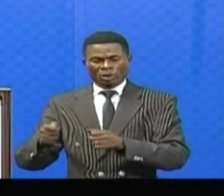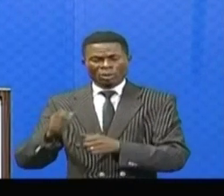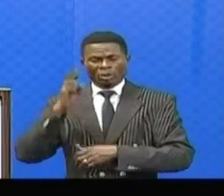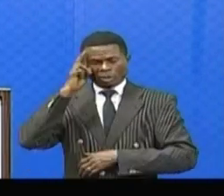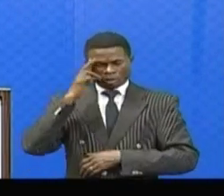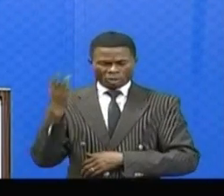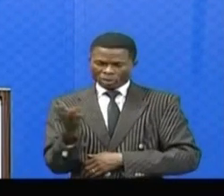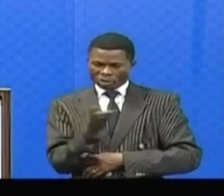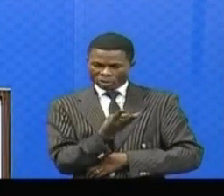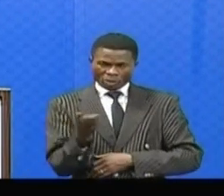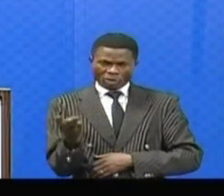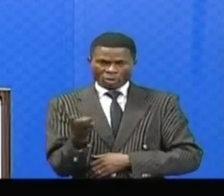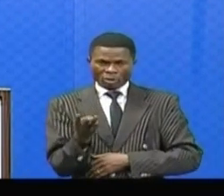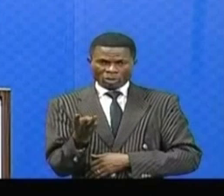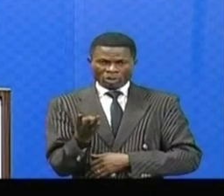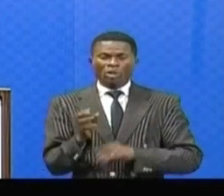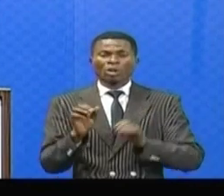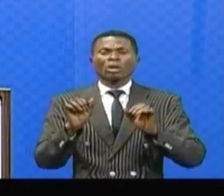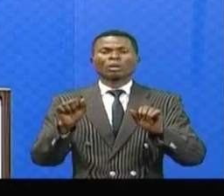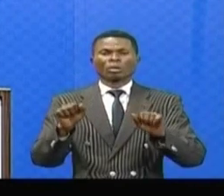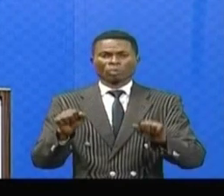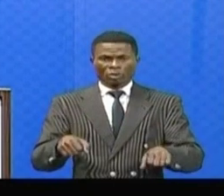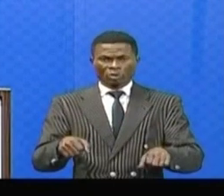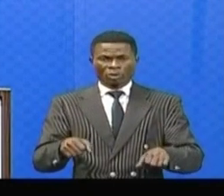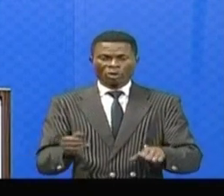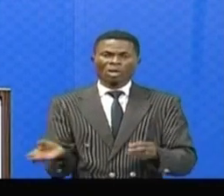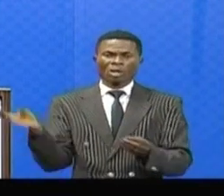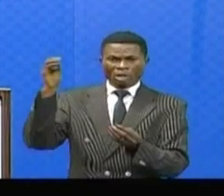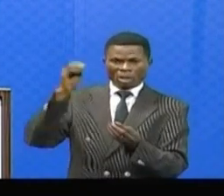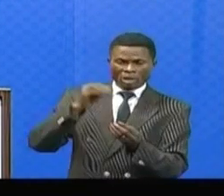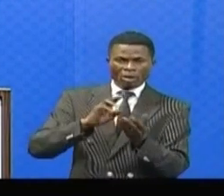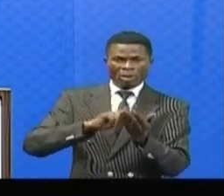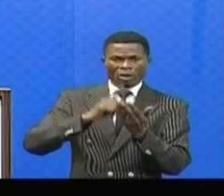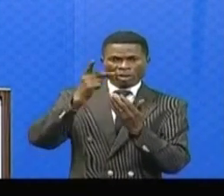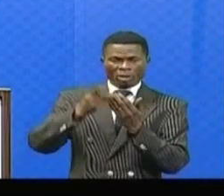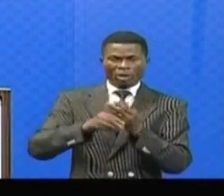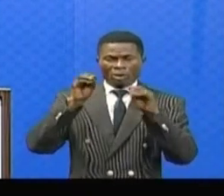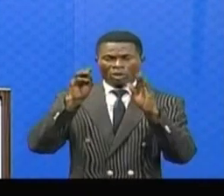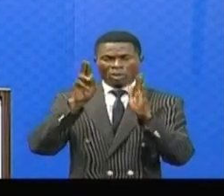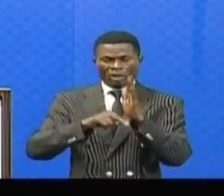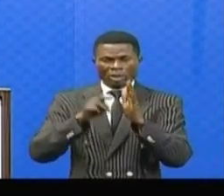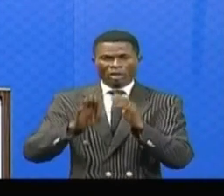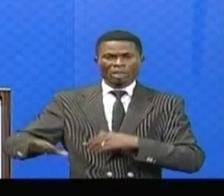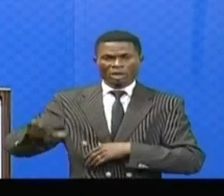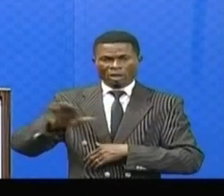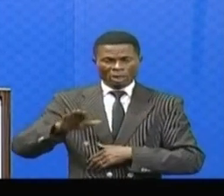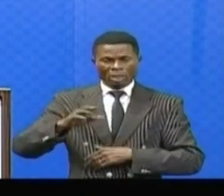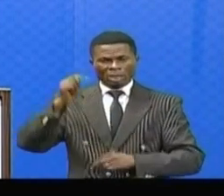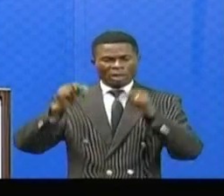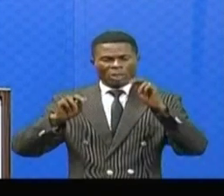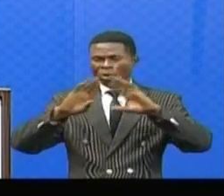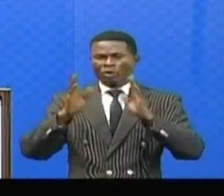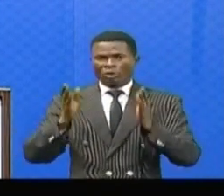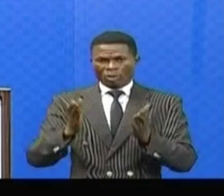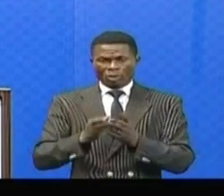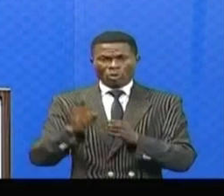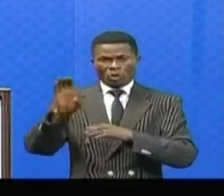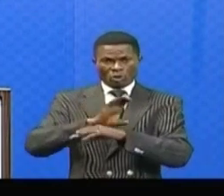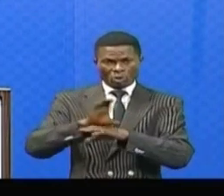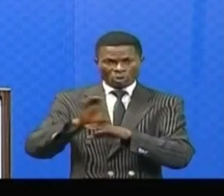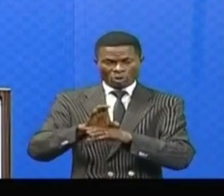réfléchi sur la possibilité d'intégrer dans les programmes de l'enseignement national à tous les niveaux des cours